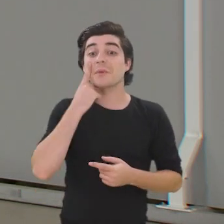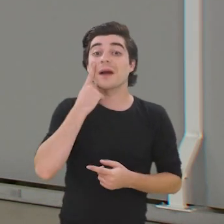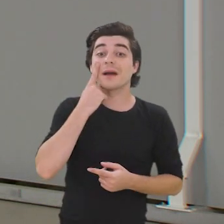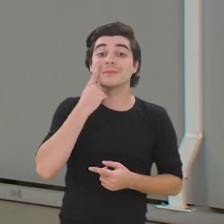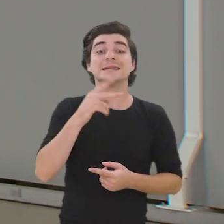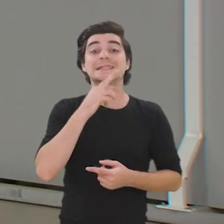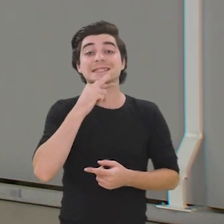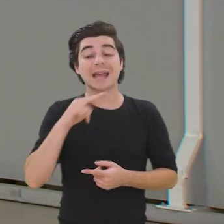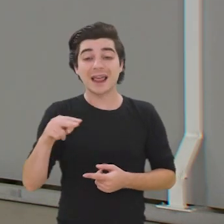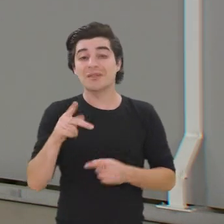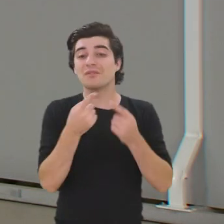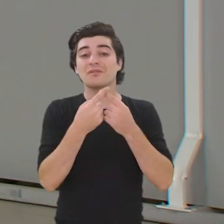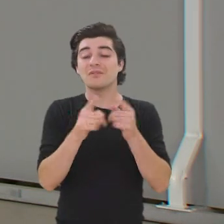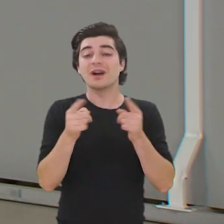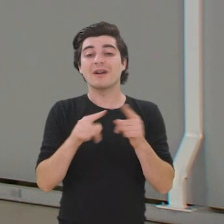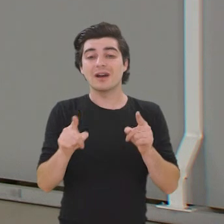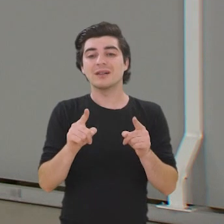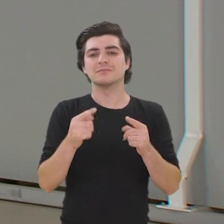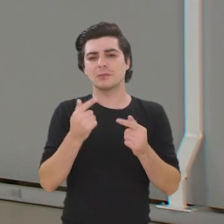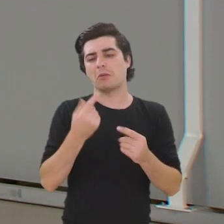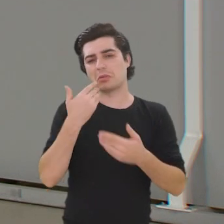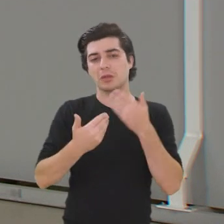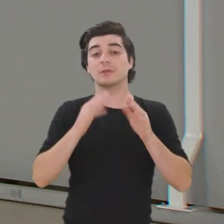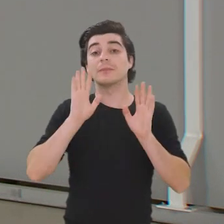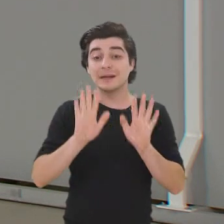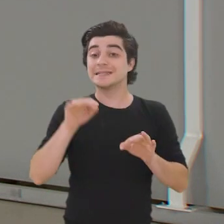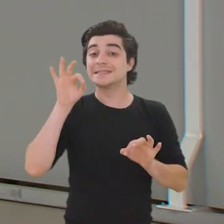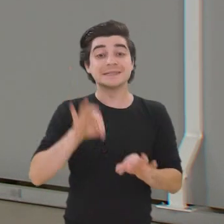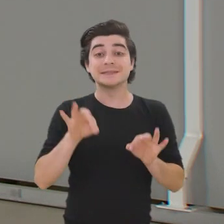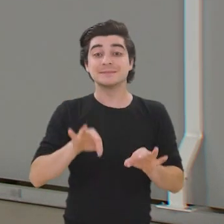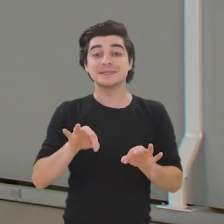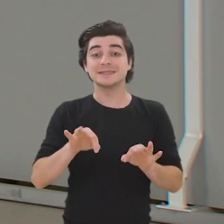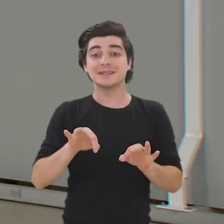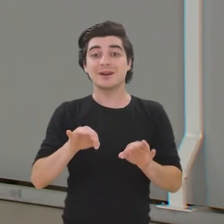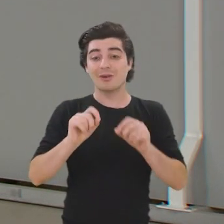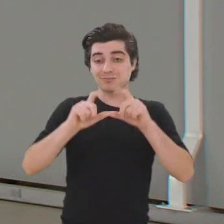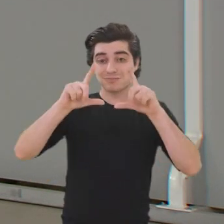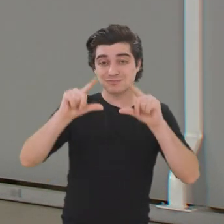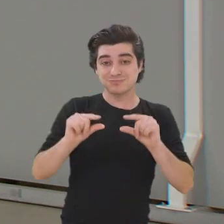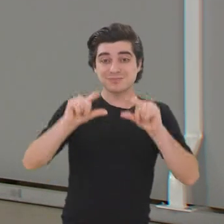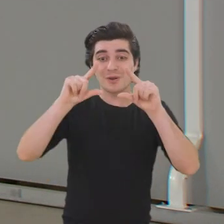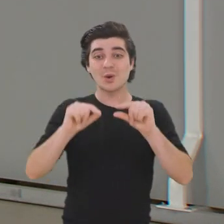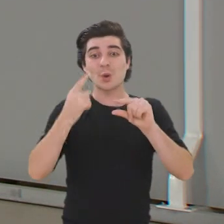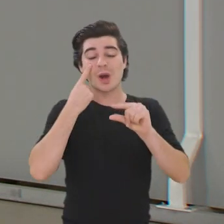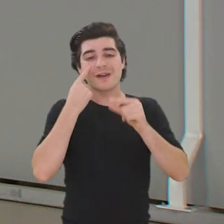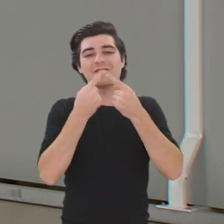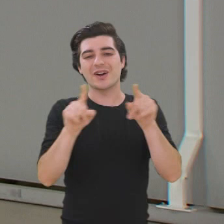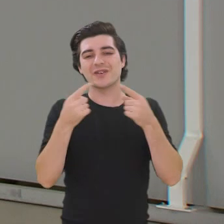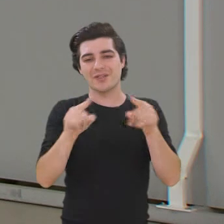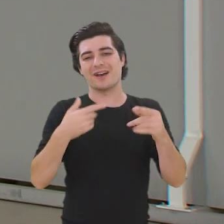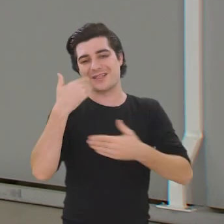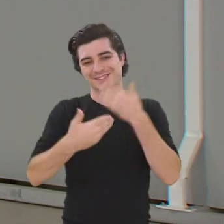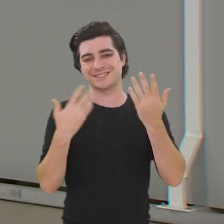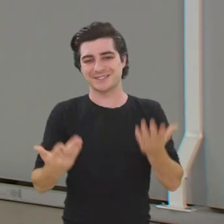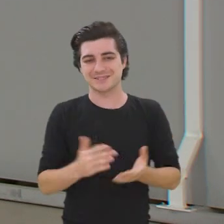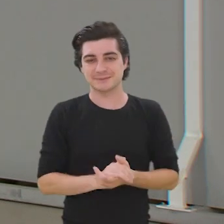Bakalım. Renklerine göre farklılıklar üzerinde biraz durduk. Şimdi boyutlarına, büyüklüklerine göre farklılıklar